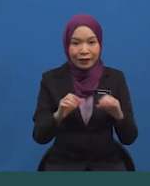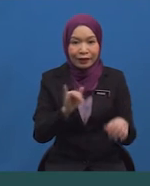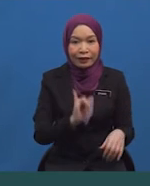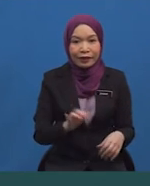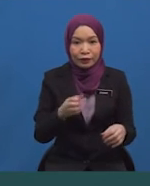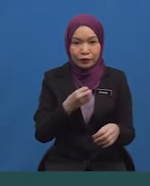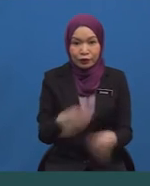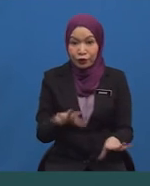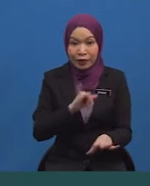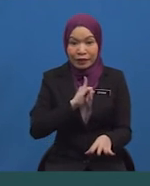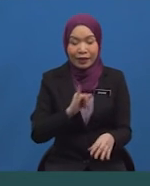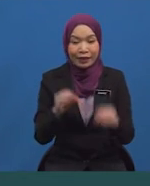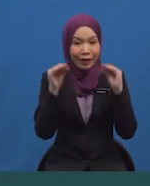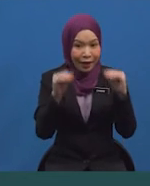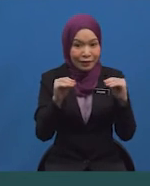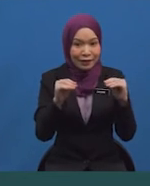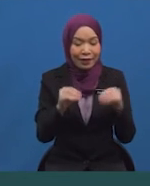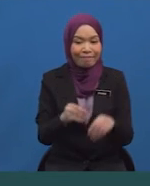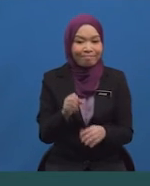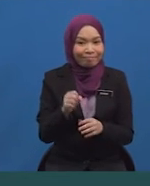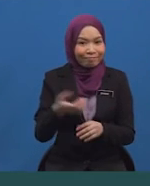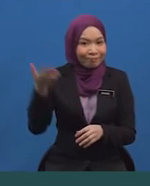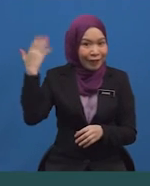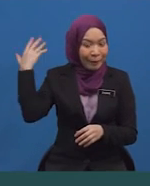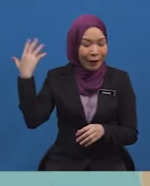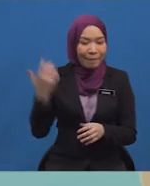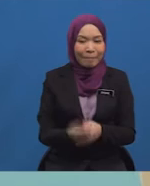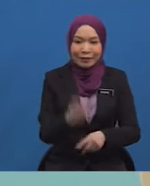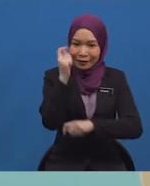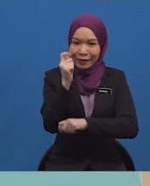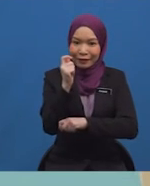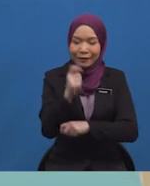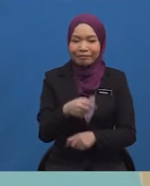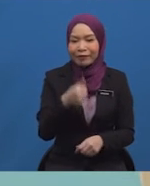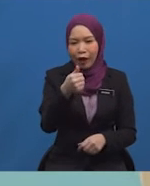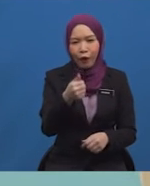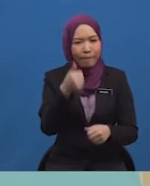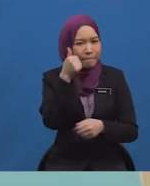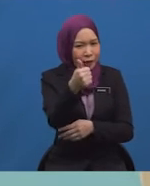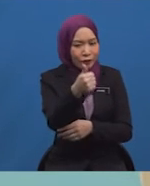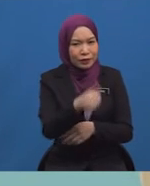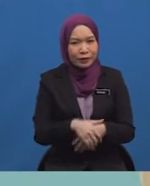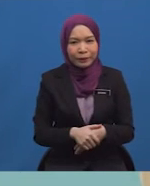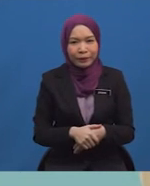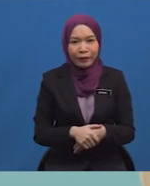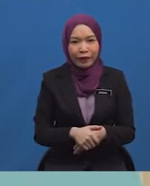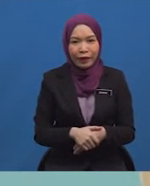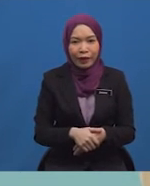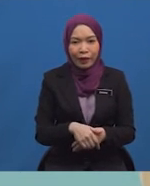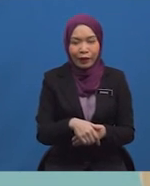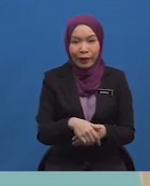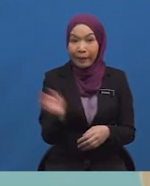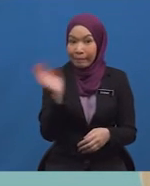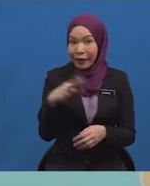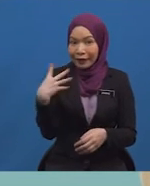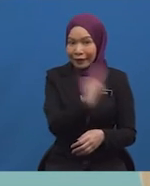dan kehendak soalan. Tahniah, anda memang hebat. Baiklah murid-murid, sebagai rumusan, mari kita imbas